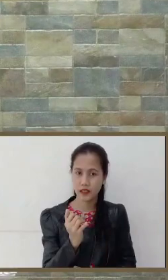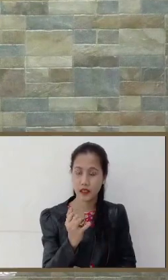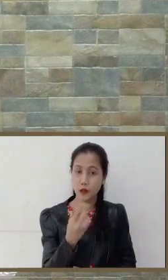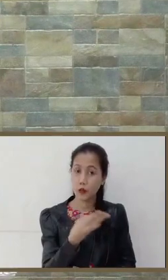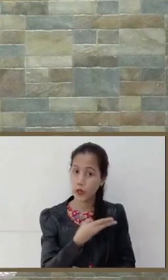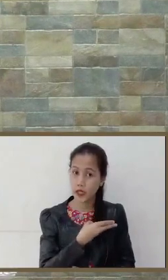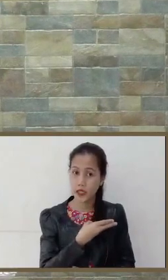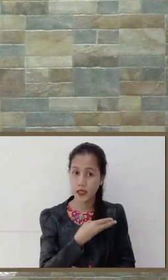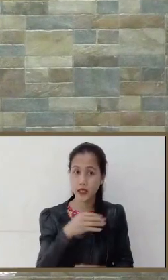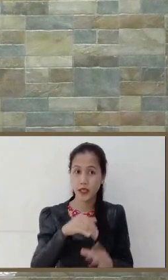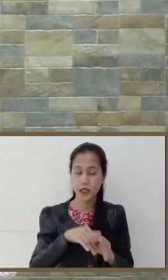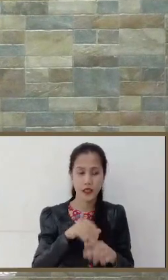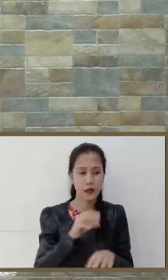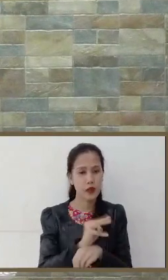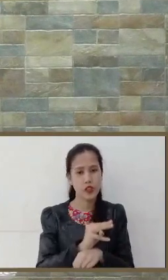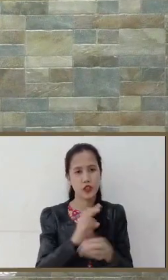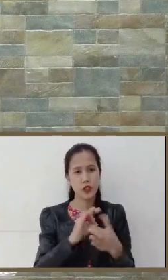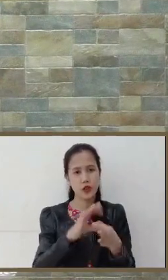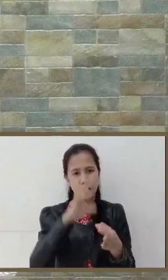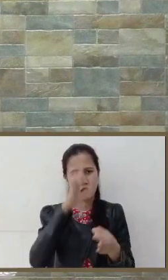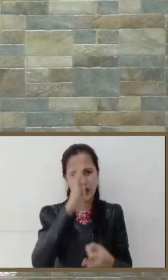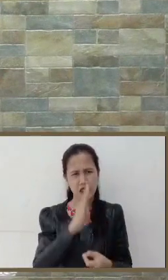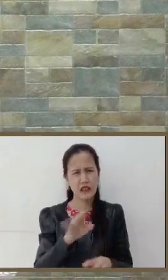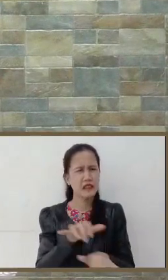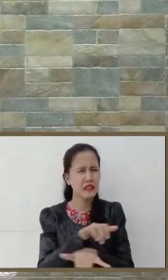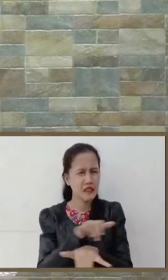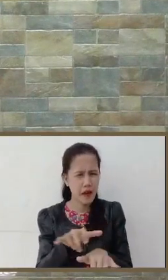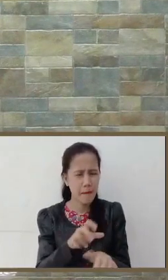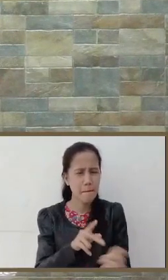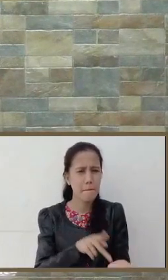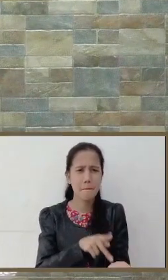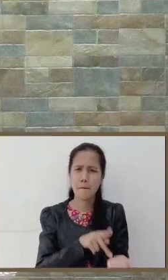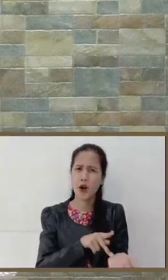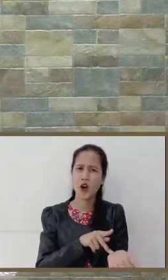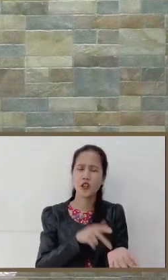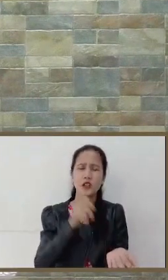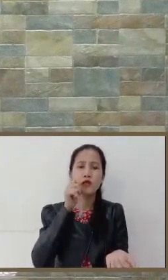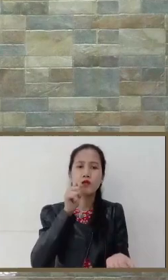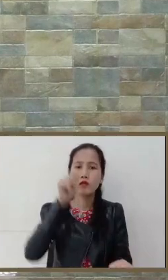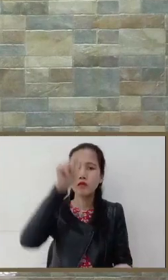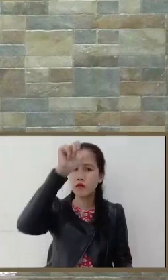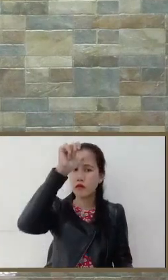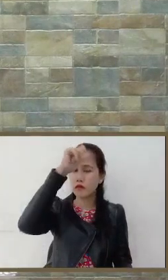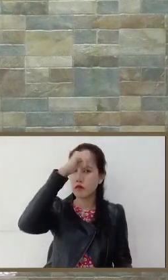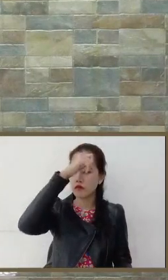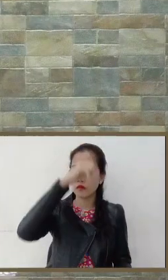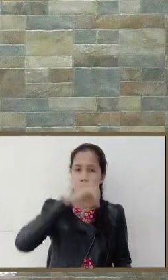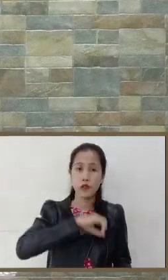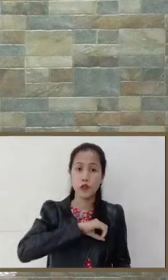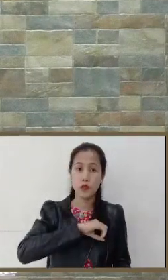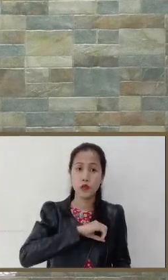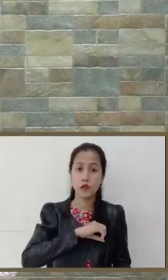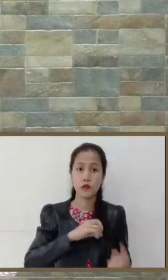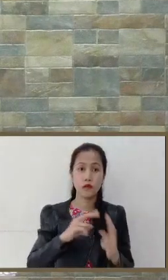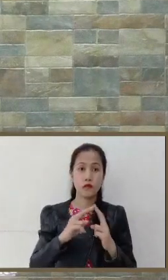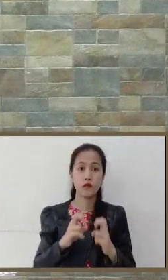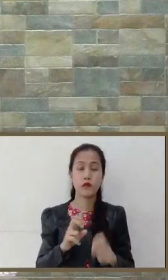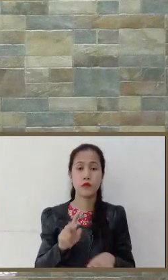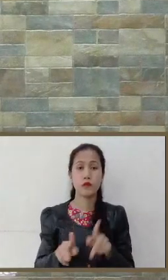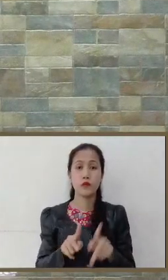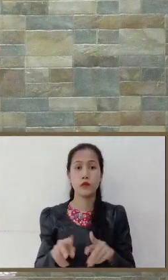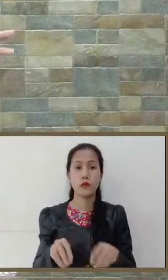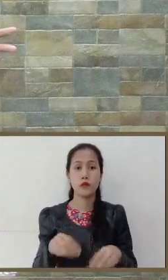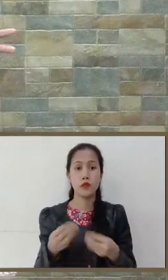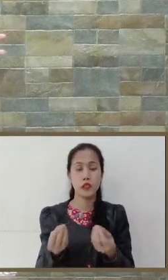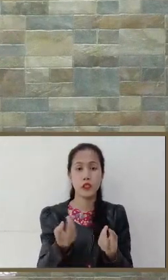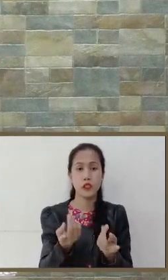gawain po ng Panginoon, just like Apostle po, lagi niyang nire-remind yung kanyang sarili and even yung mga taong pinagkatiwala sa kanya ng Panginoon na tayo